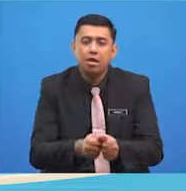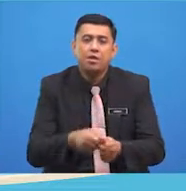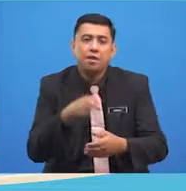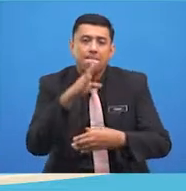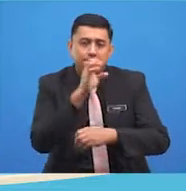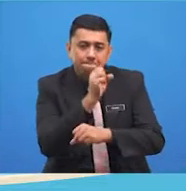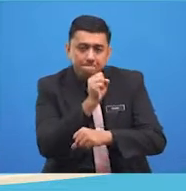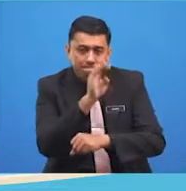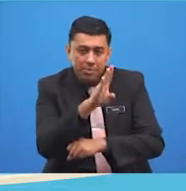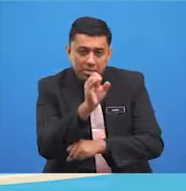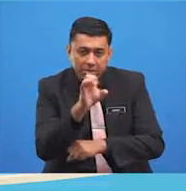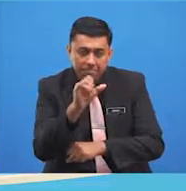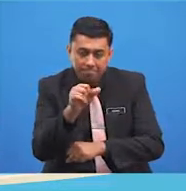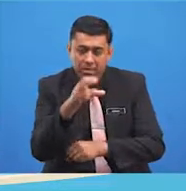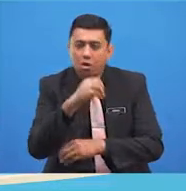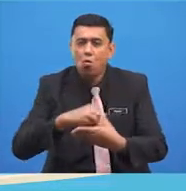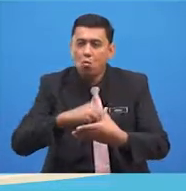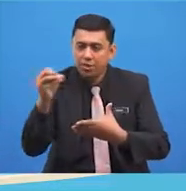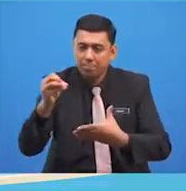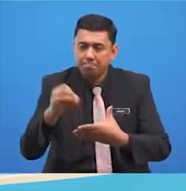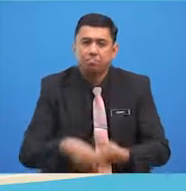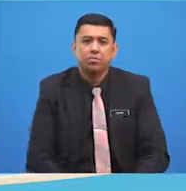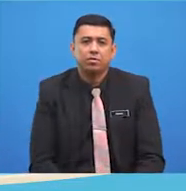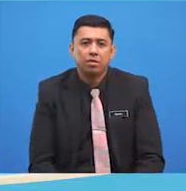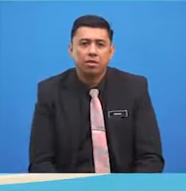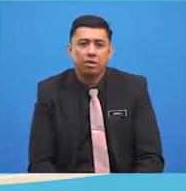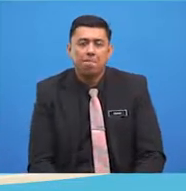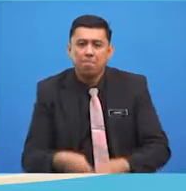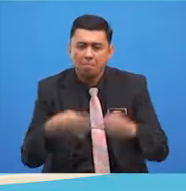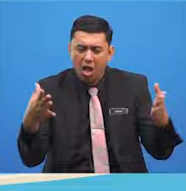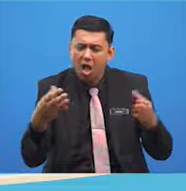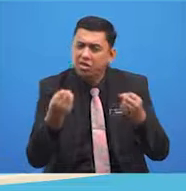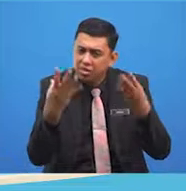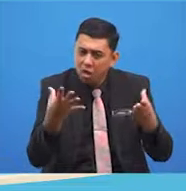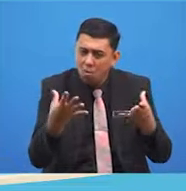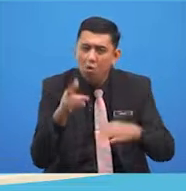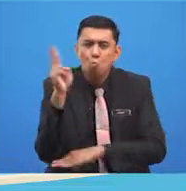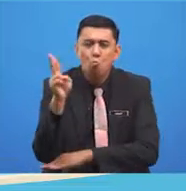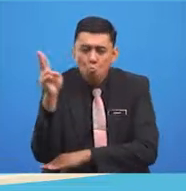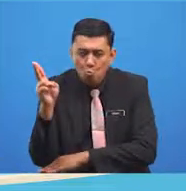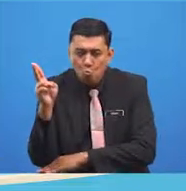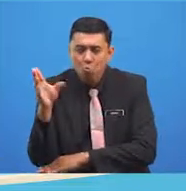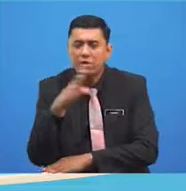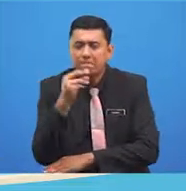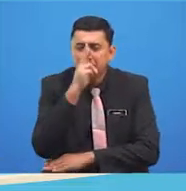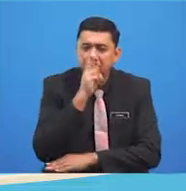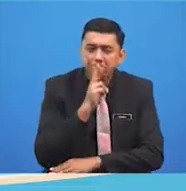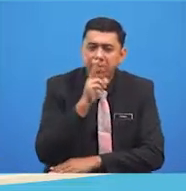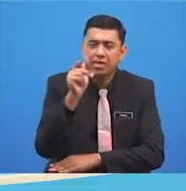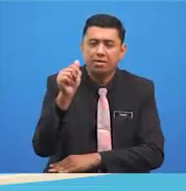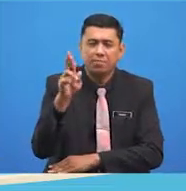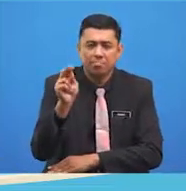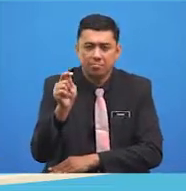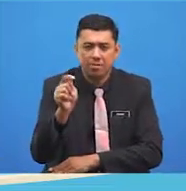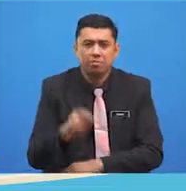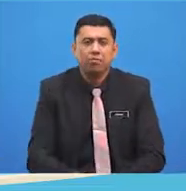besi oksida dan pelbagai warna dari kelabu gelap, kuning menyala, ungu gelap sehingga merah karat. Selain itu, biji